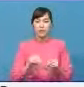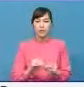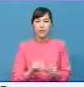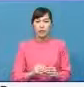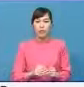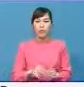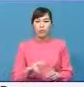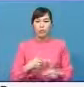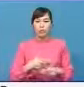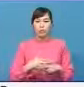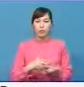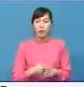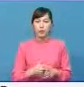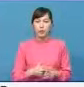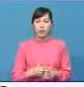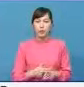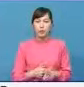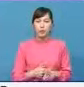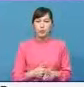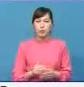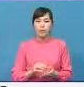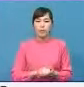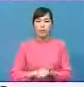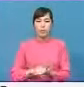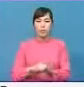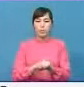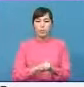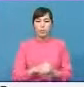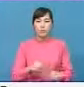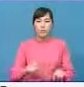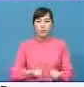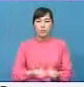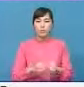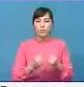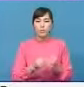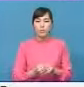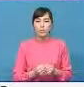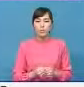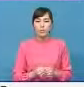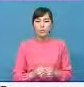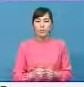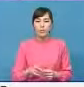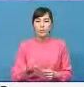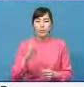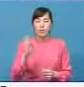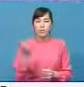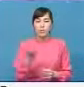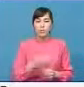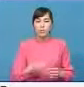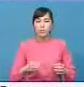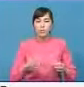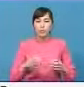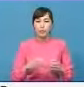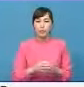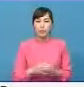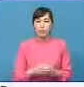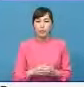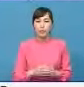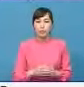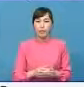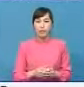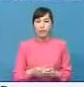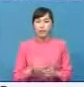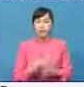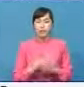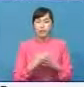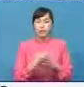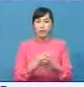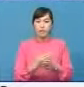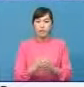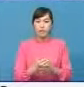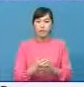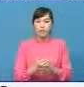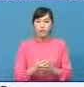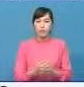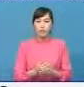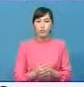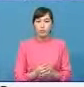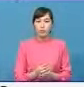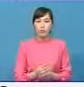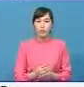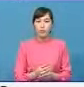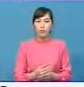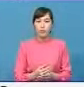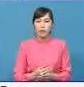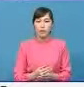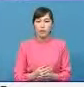отбасылар ауыз біршілігінен айырылуда. Жат ағымдағылар алдымен қанатының астын алып, қамқорлық жасаған сымақтан тат, қолтықтан демейді, сүрінгеннің